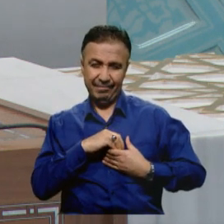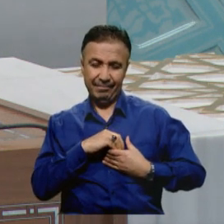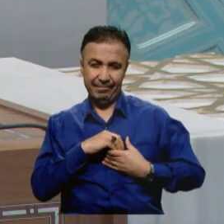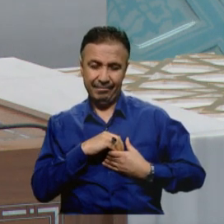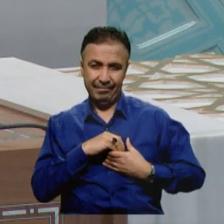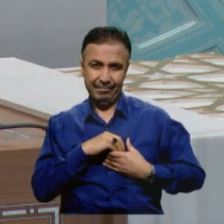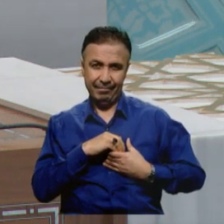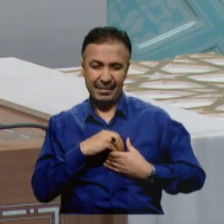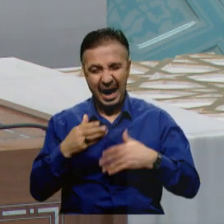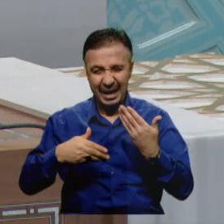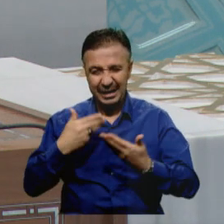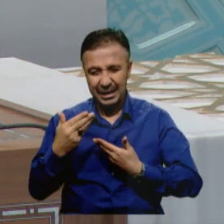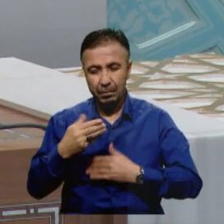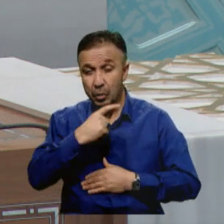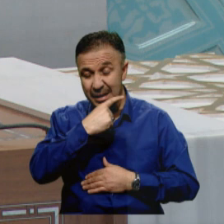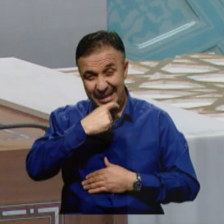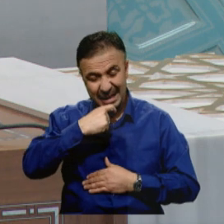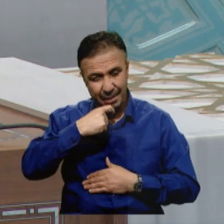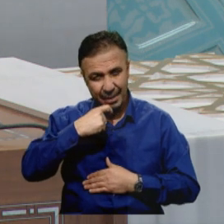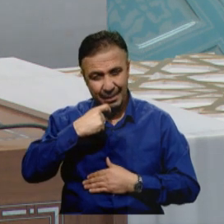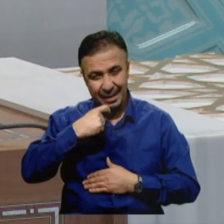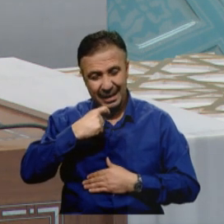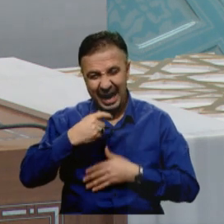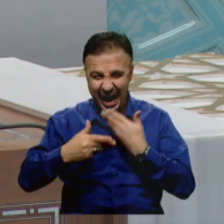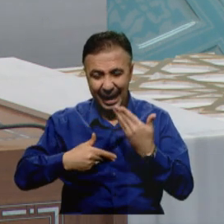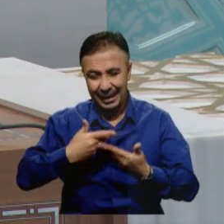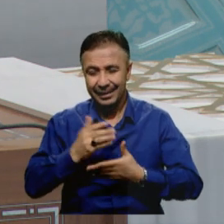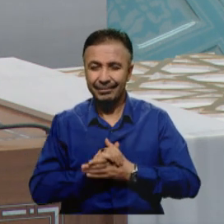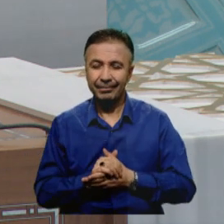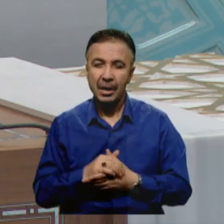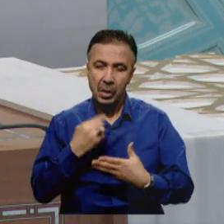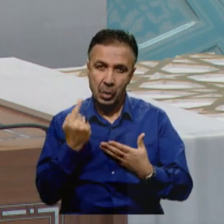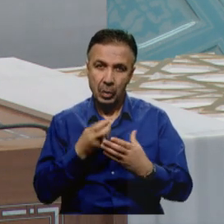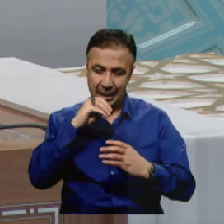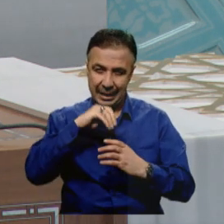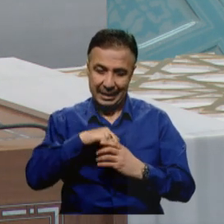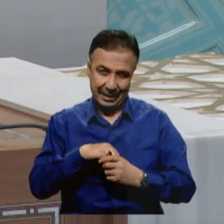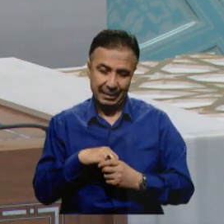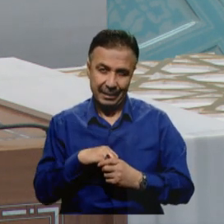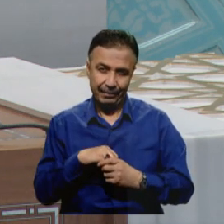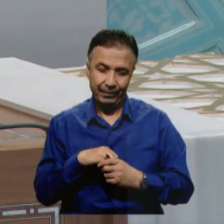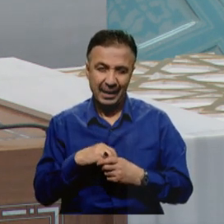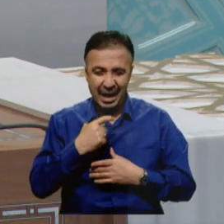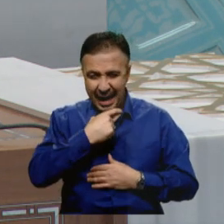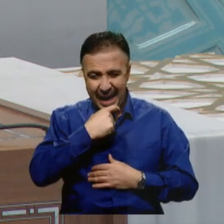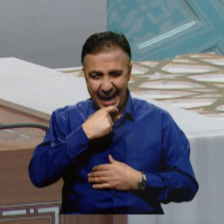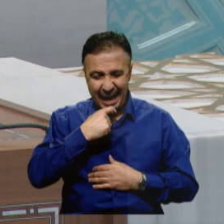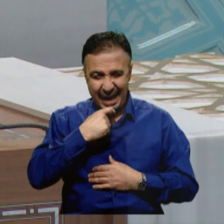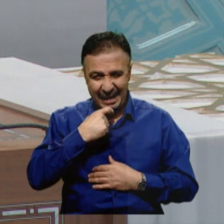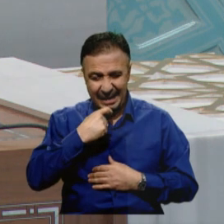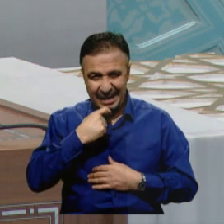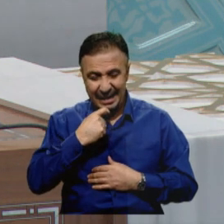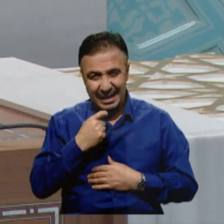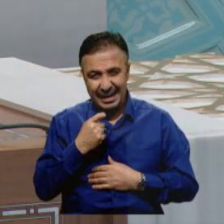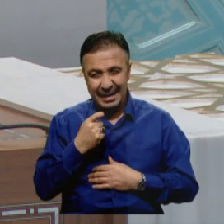Bu ifade samimiyeti ifade eden ifadelerdir. Kur'an-ı Kerim'de ihlas kavramı